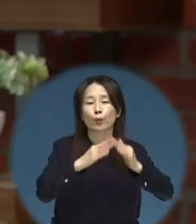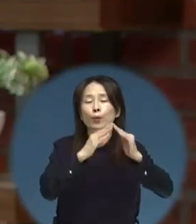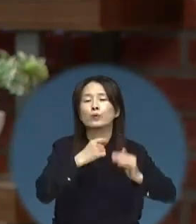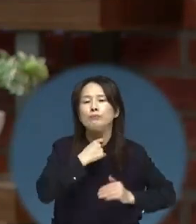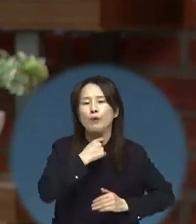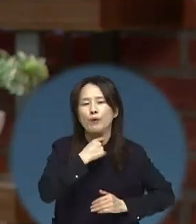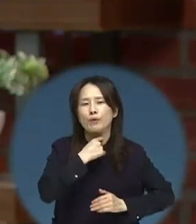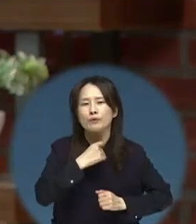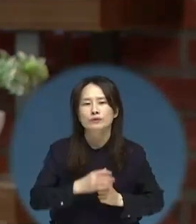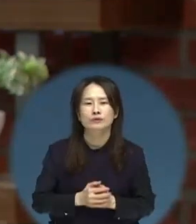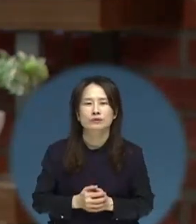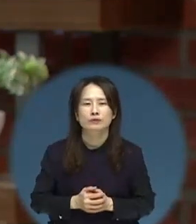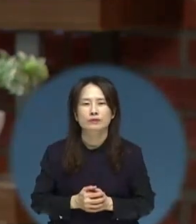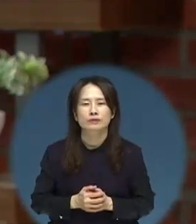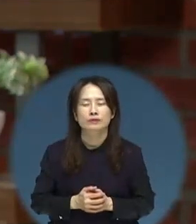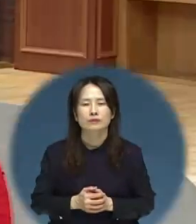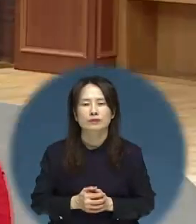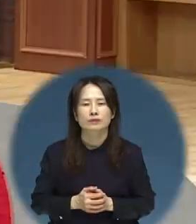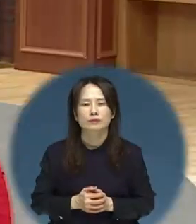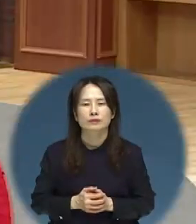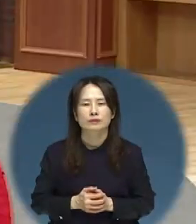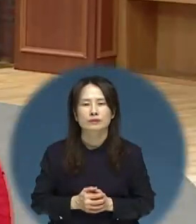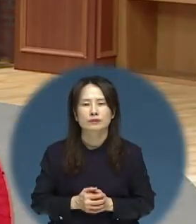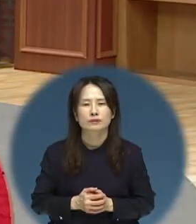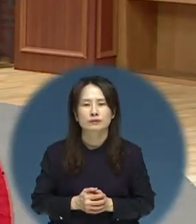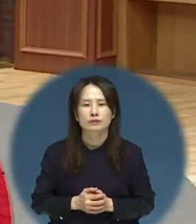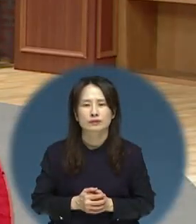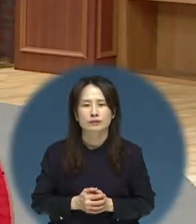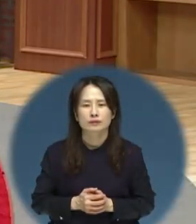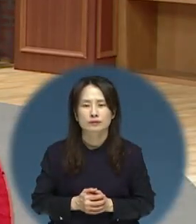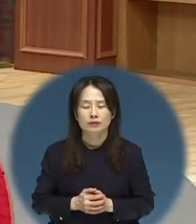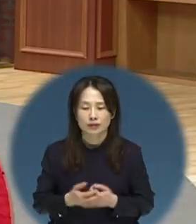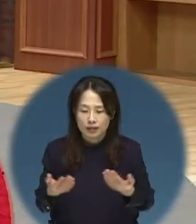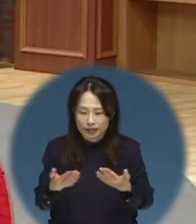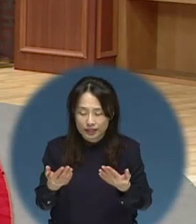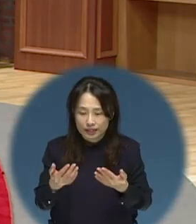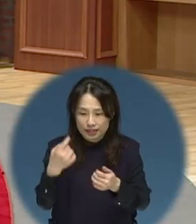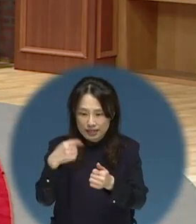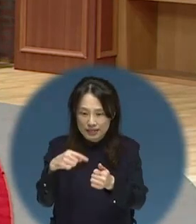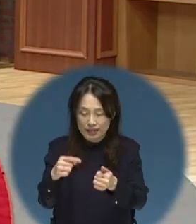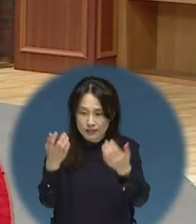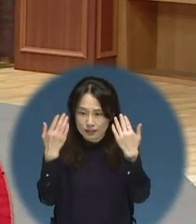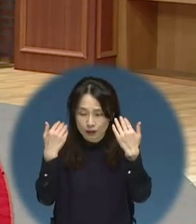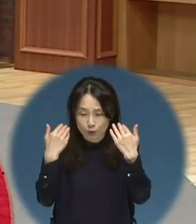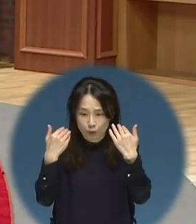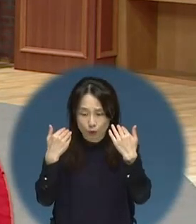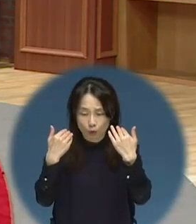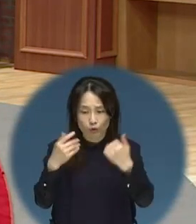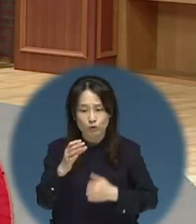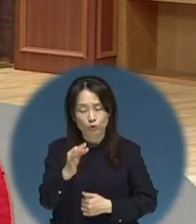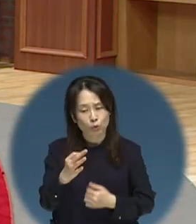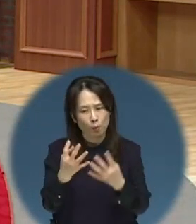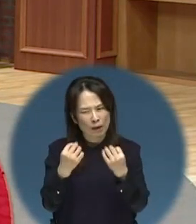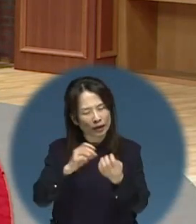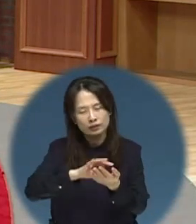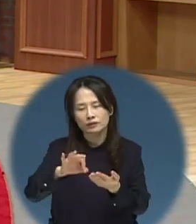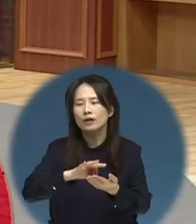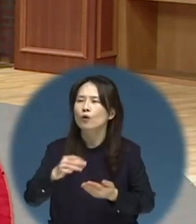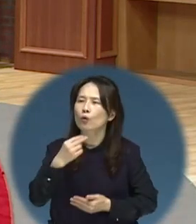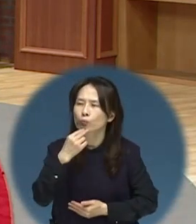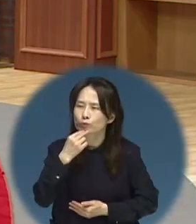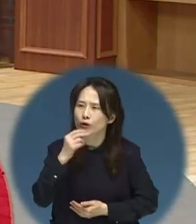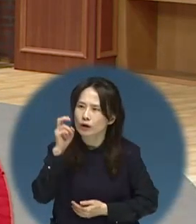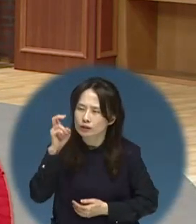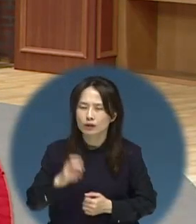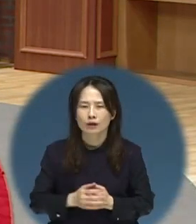그리고 내면의 속으로는 아 돈이 별로 안 들겠구나 직업학교는 왜냐하면 밥을 먹여주는 것도 아니고 그냥